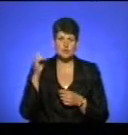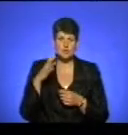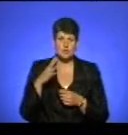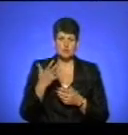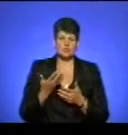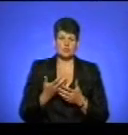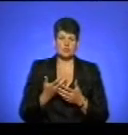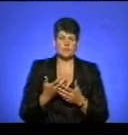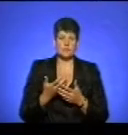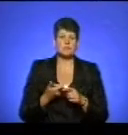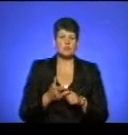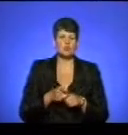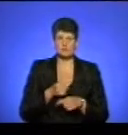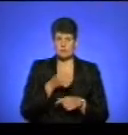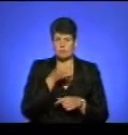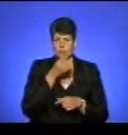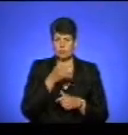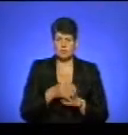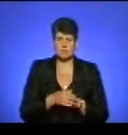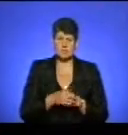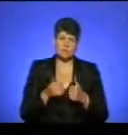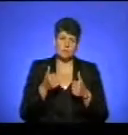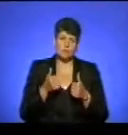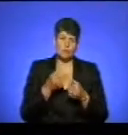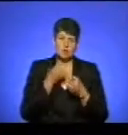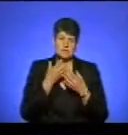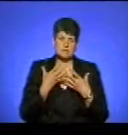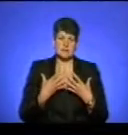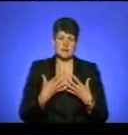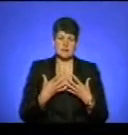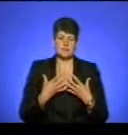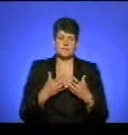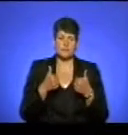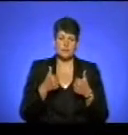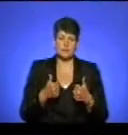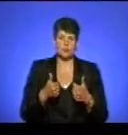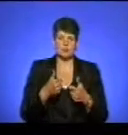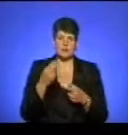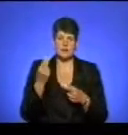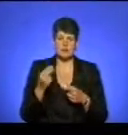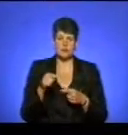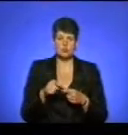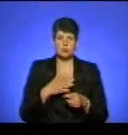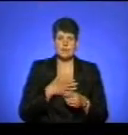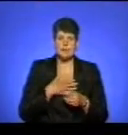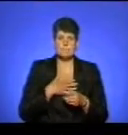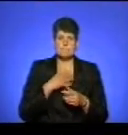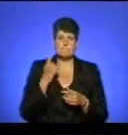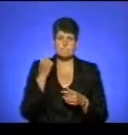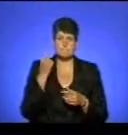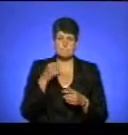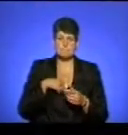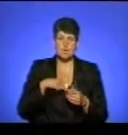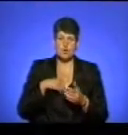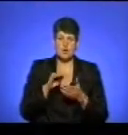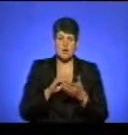яскраве. Мені дуже подобається така позитивна, ярка картина. А тут моя біографія, тут з якого я